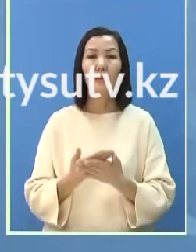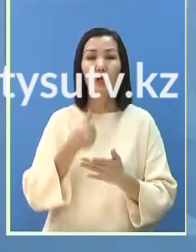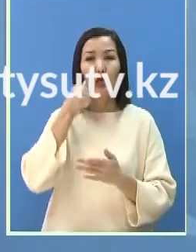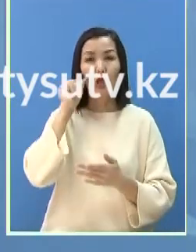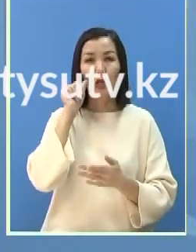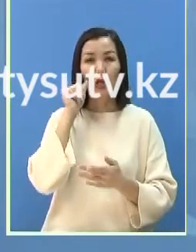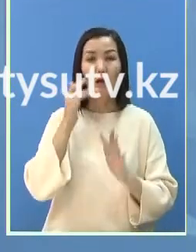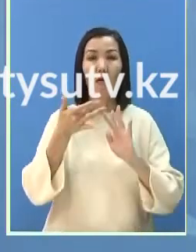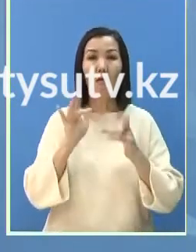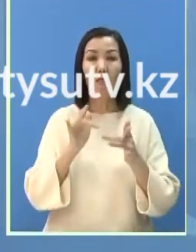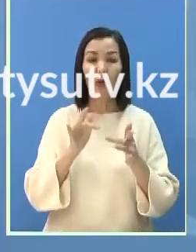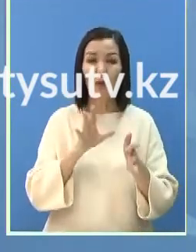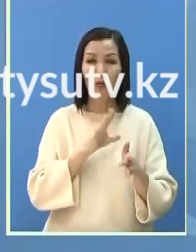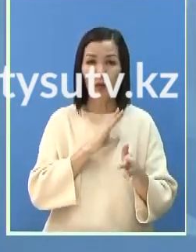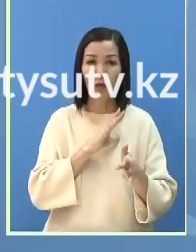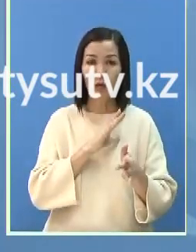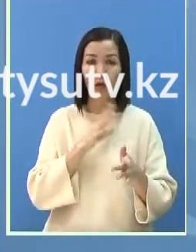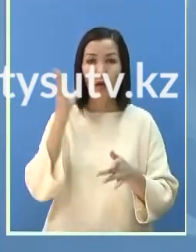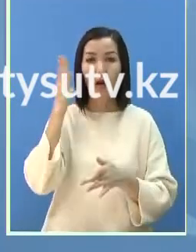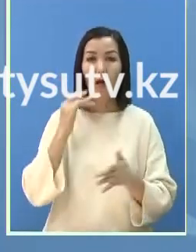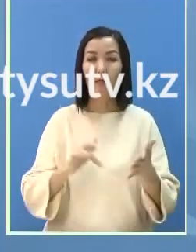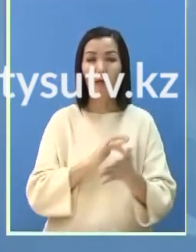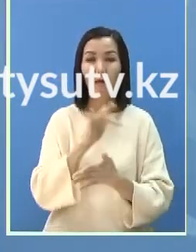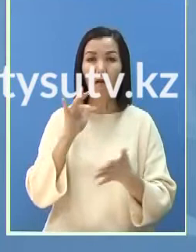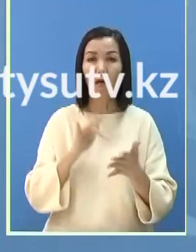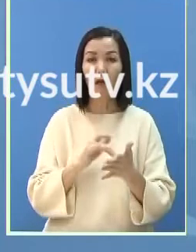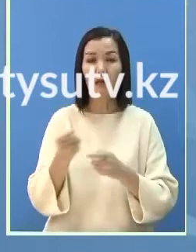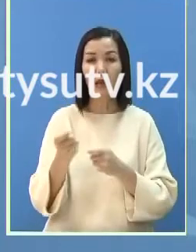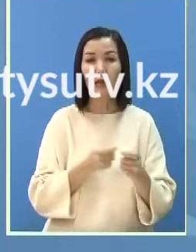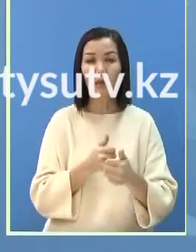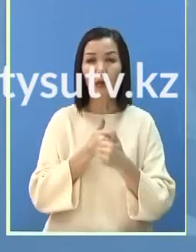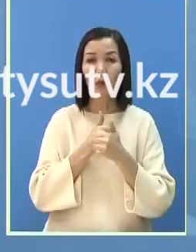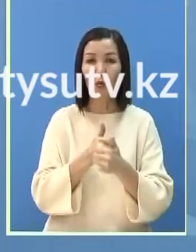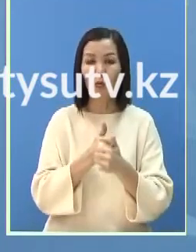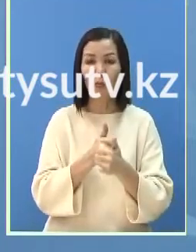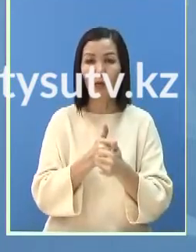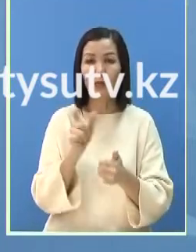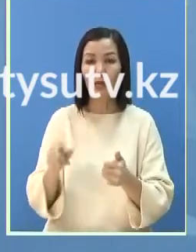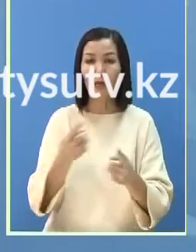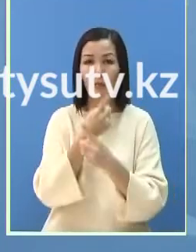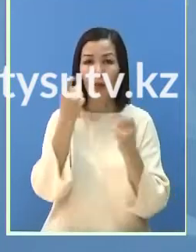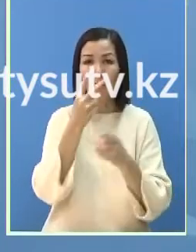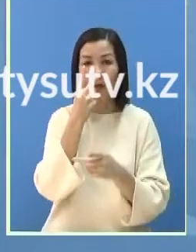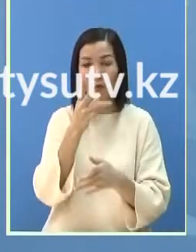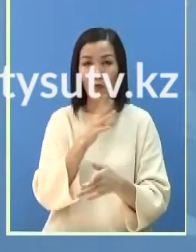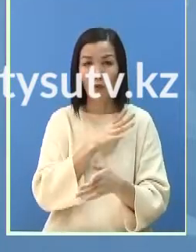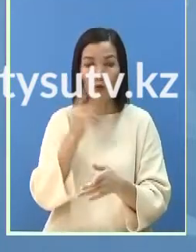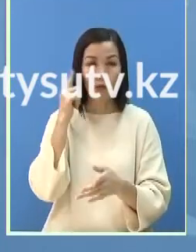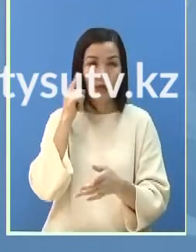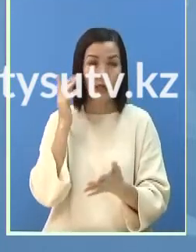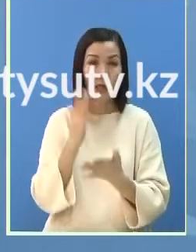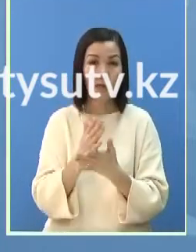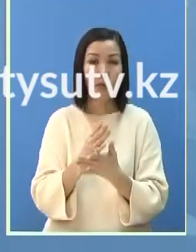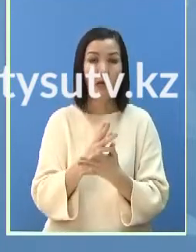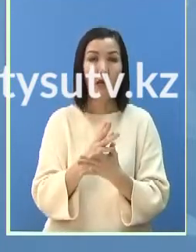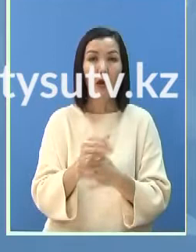деймін осы ғаламтордағы ақпараттан Алматы қаласы әкімінің орынбасарының мәлімдемесін көріп қалдым. Осы